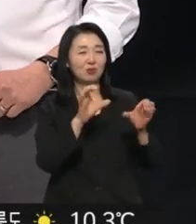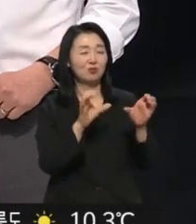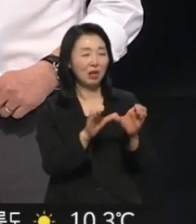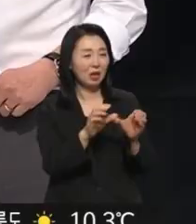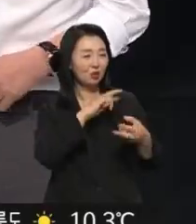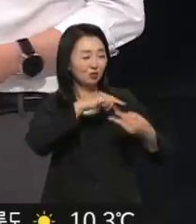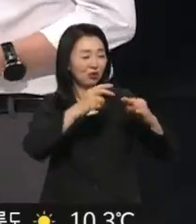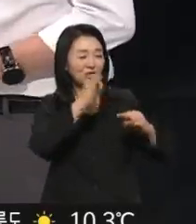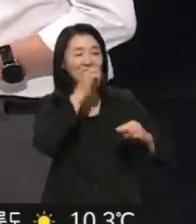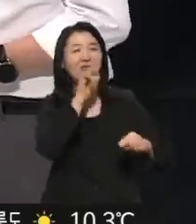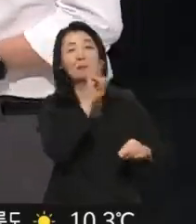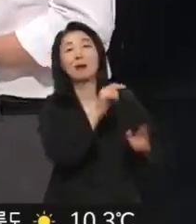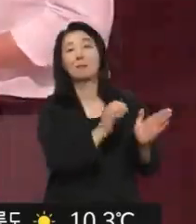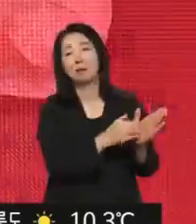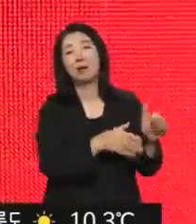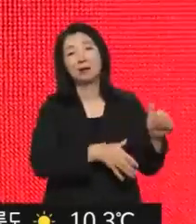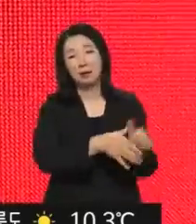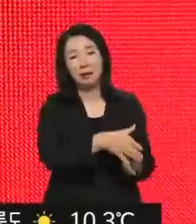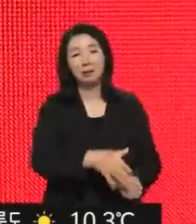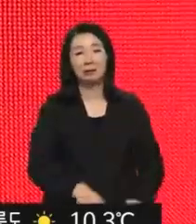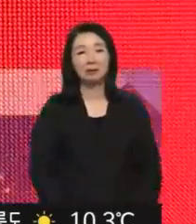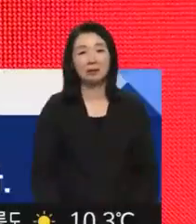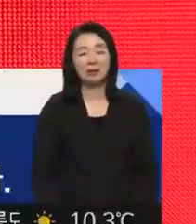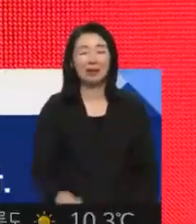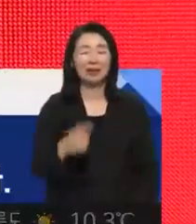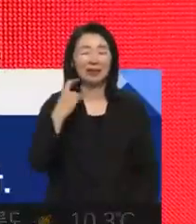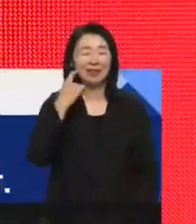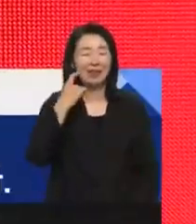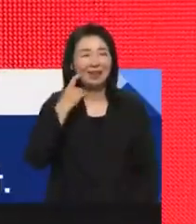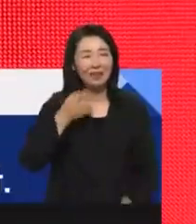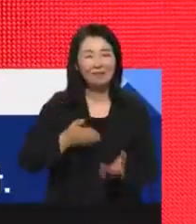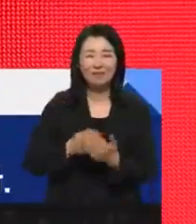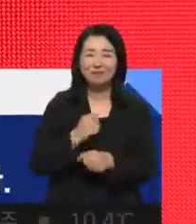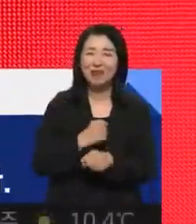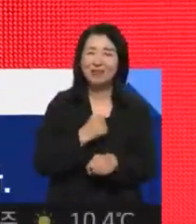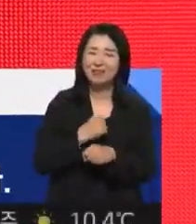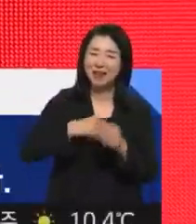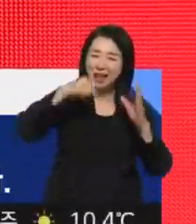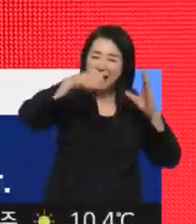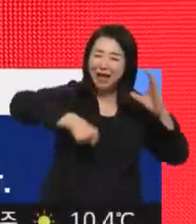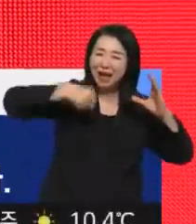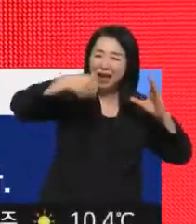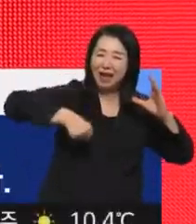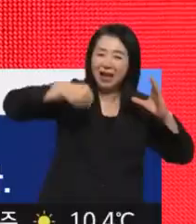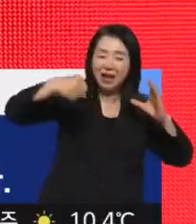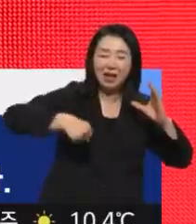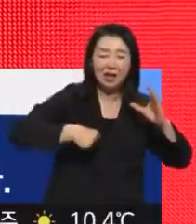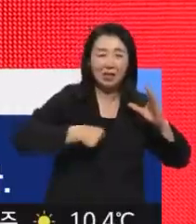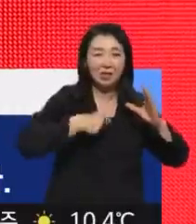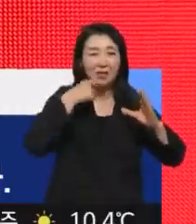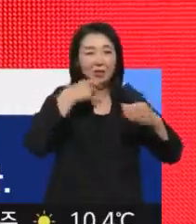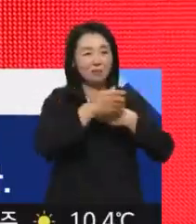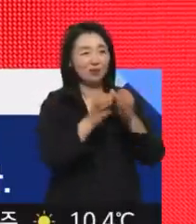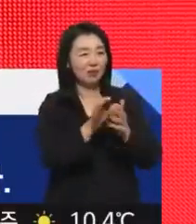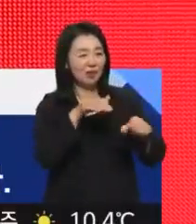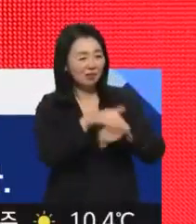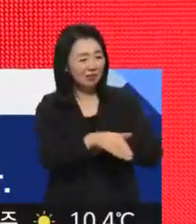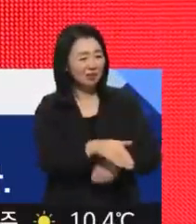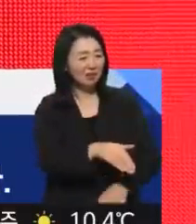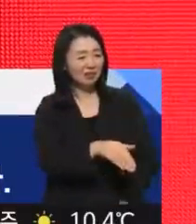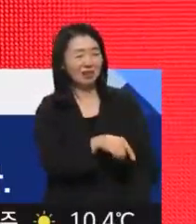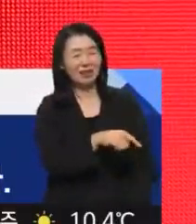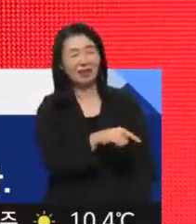맞받기도 했습니다. 가짜 뉴스 막 만들어 퍼나르는 민주당식 못된